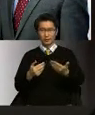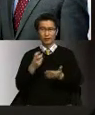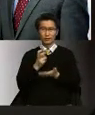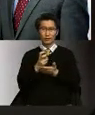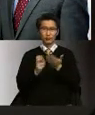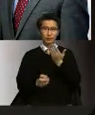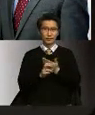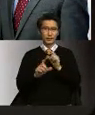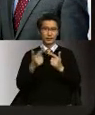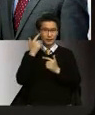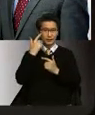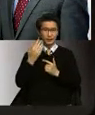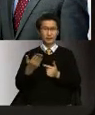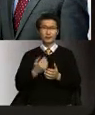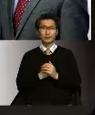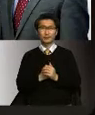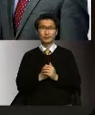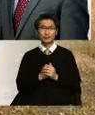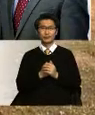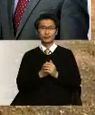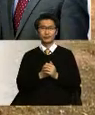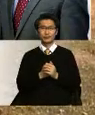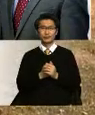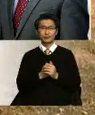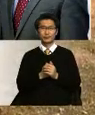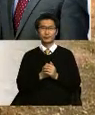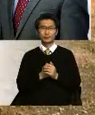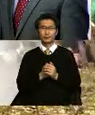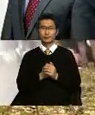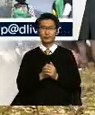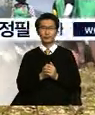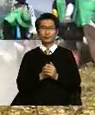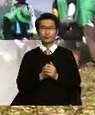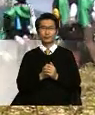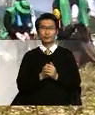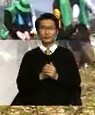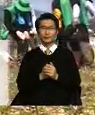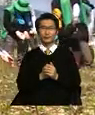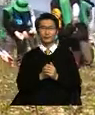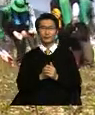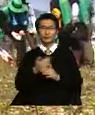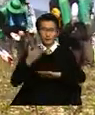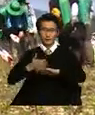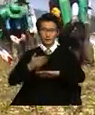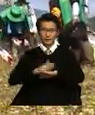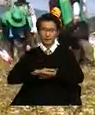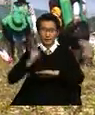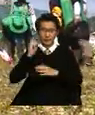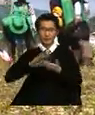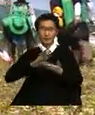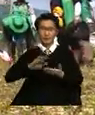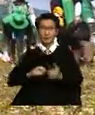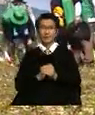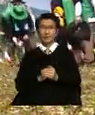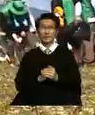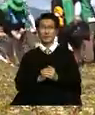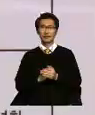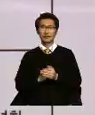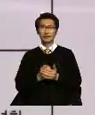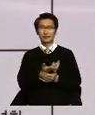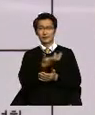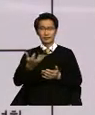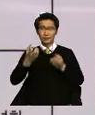위반 논란까지 휩싸였습니다. 지금까지 가평군청에서 전해드렸습니다. 네, 김정필 기자 잘 들었습니다.